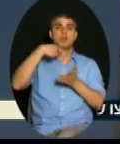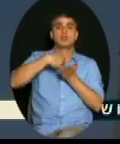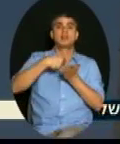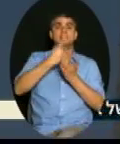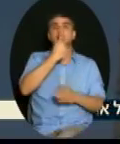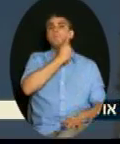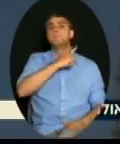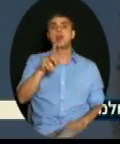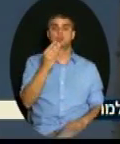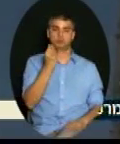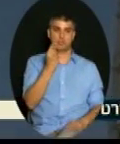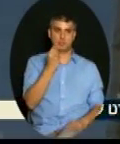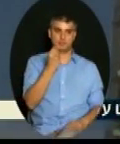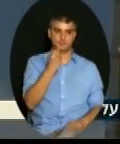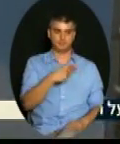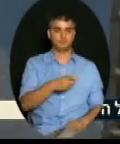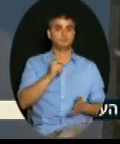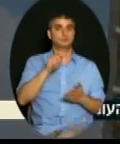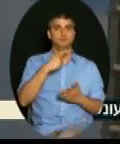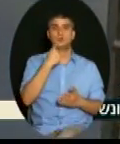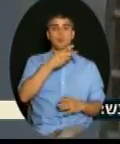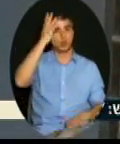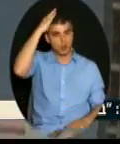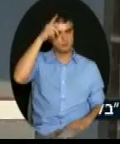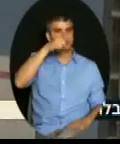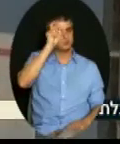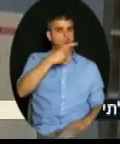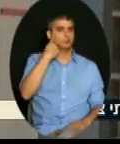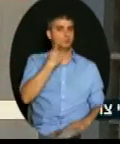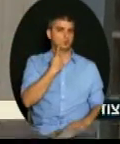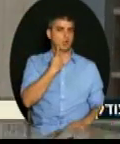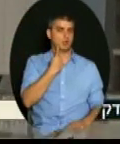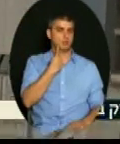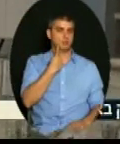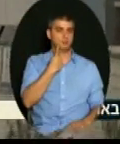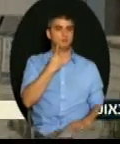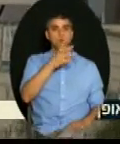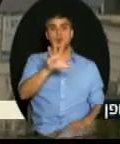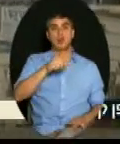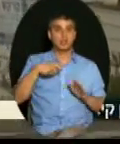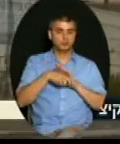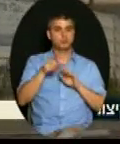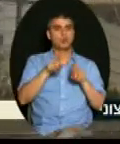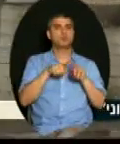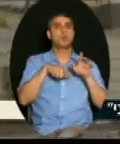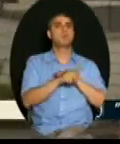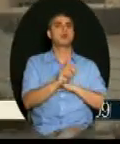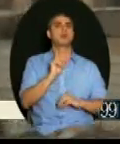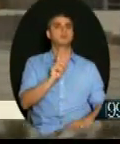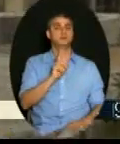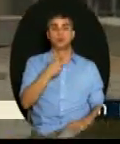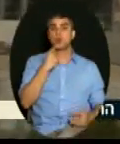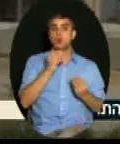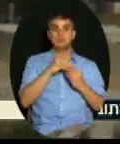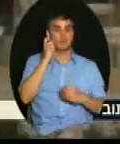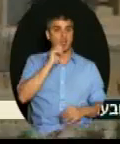של 1,000,000 שקלים. השופט קובע, אולמרט הוא איש מושחת, נוטל השוחד ובבחינת בוגד, הוסיף